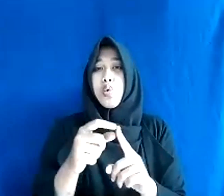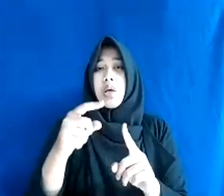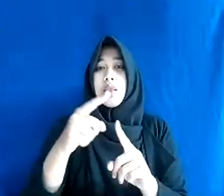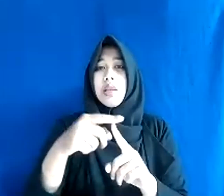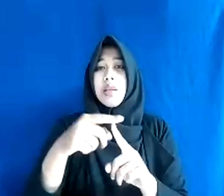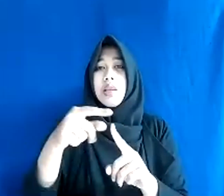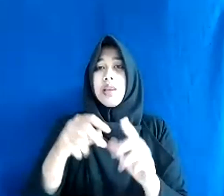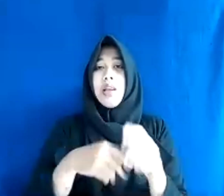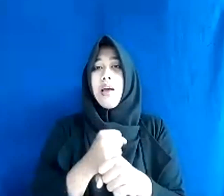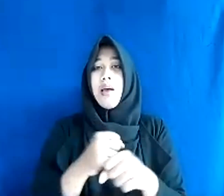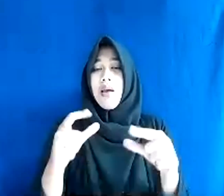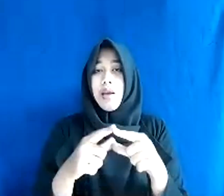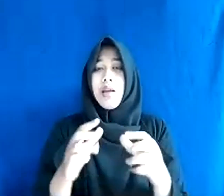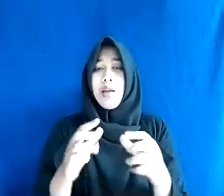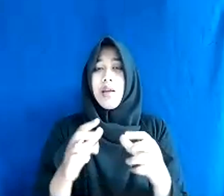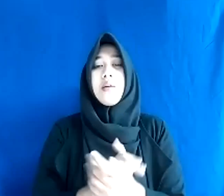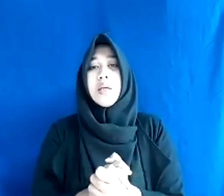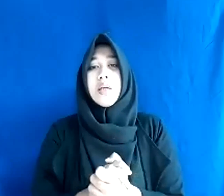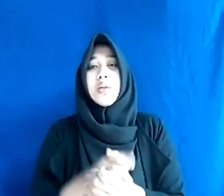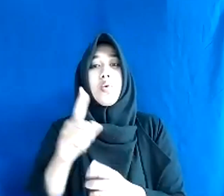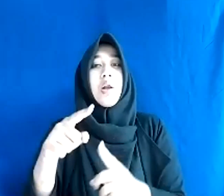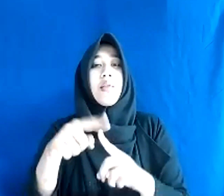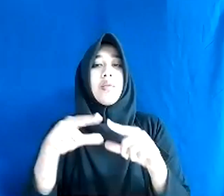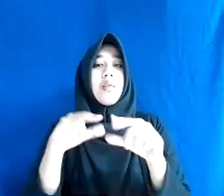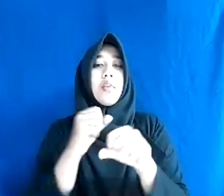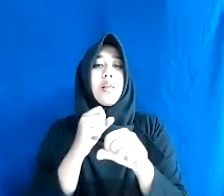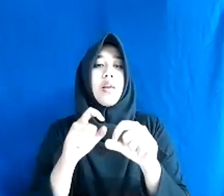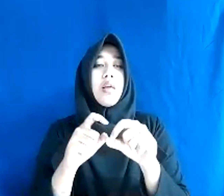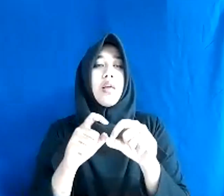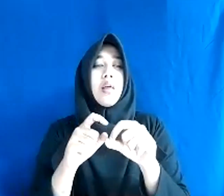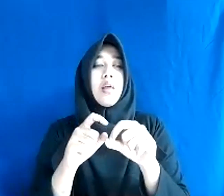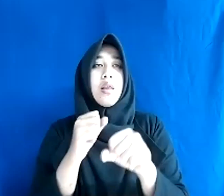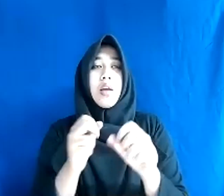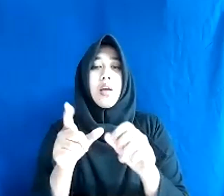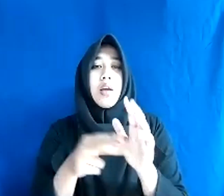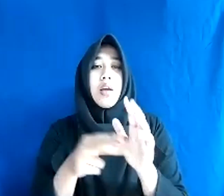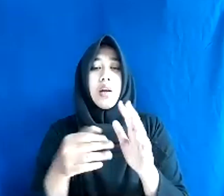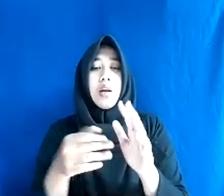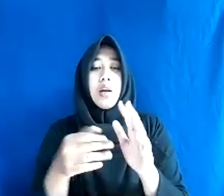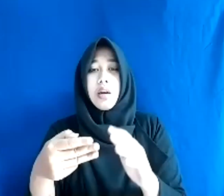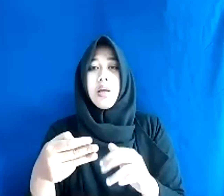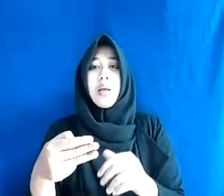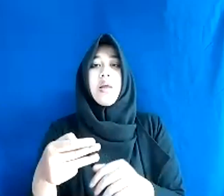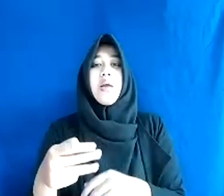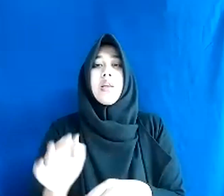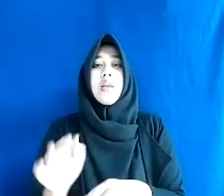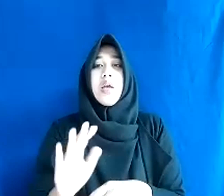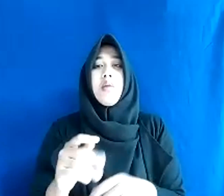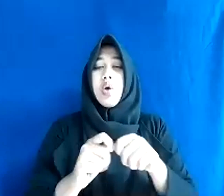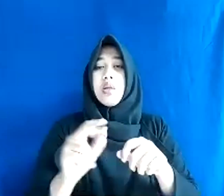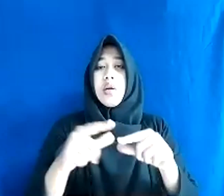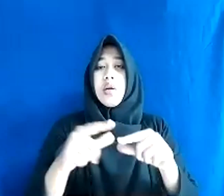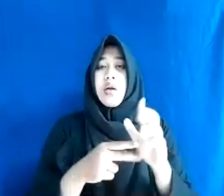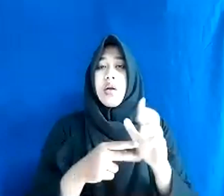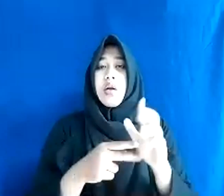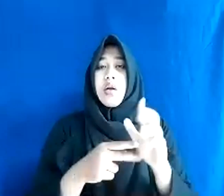tagline-tagline seperti itu yang sedang kita dengungkan. Kita tidak perlu membuat rantai yang jauh, harus membeli dari Alibaba yang itu juga berasal dari luar